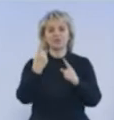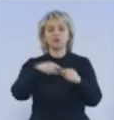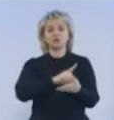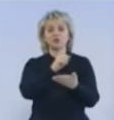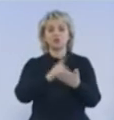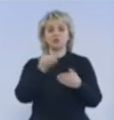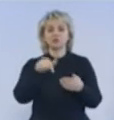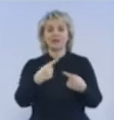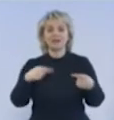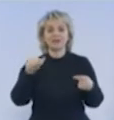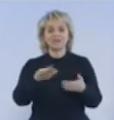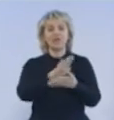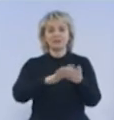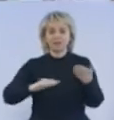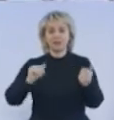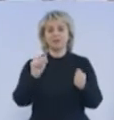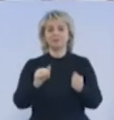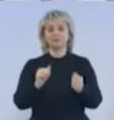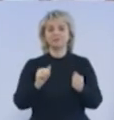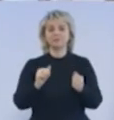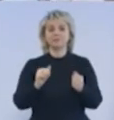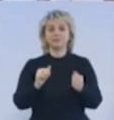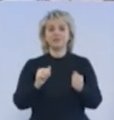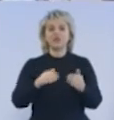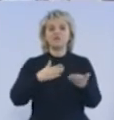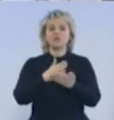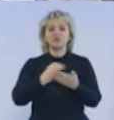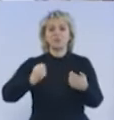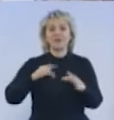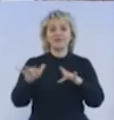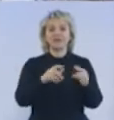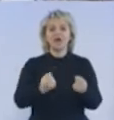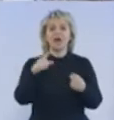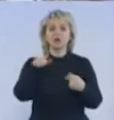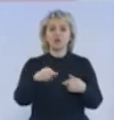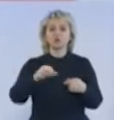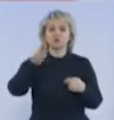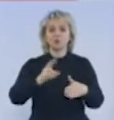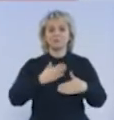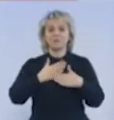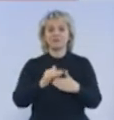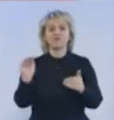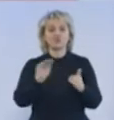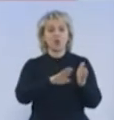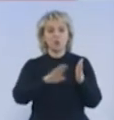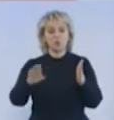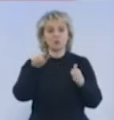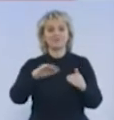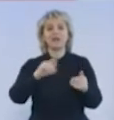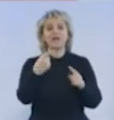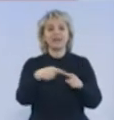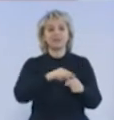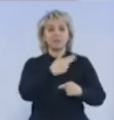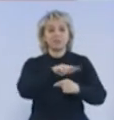быть награждение и так далее, и так далее. Ветеранам боевых действий оказывается соцподдержка на федеральном уровне. В частности,